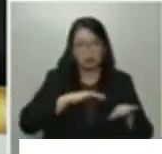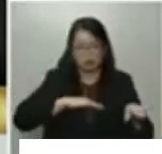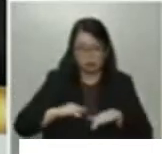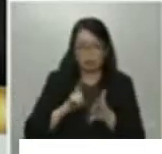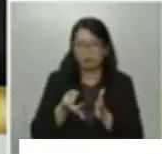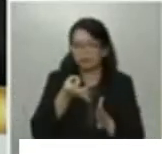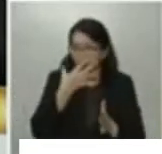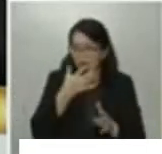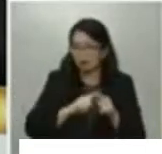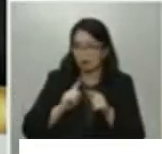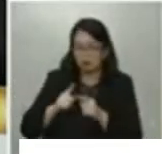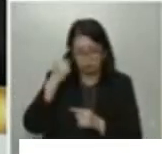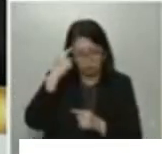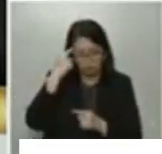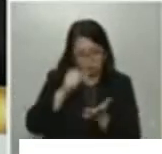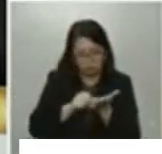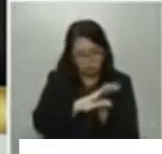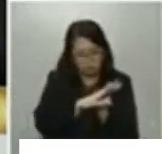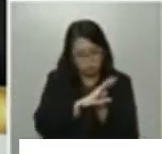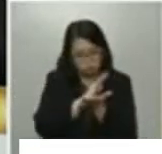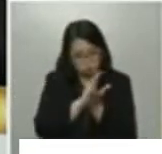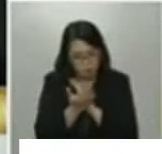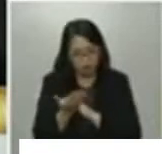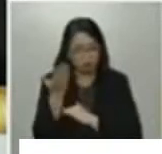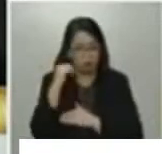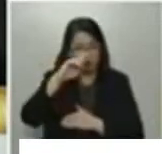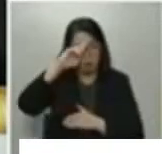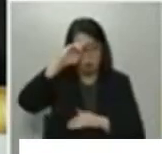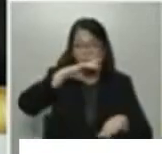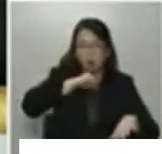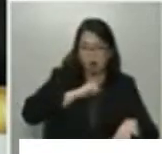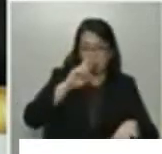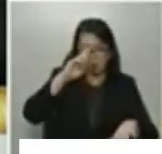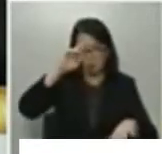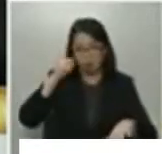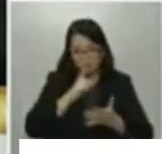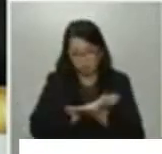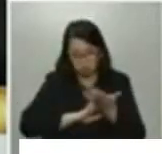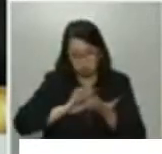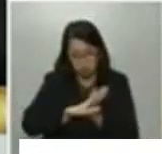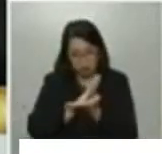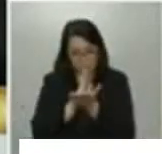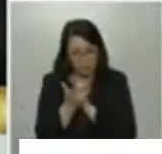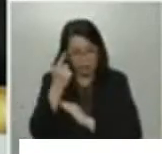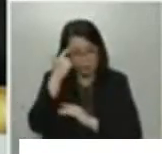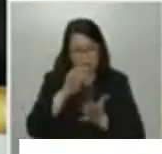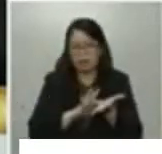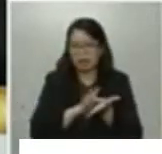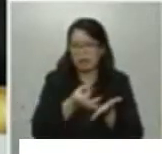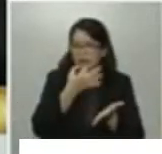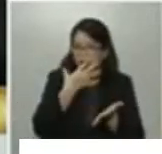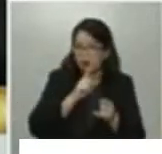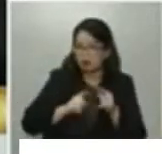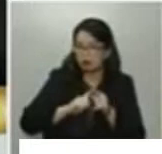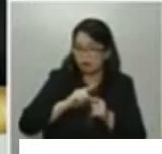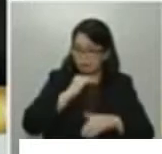จะดัดแปลงจากของเดิมซึ่งประเทศไทยมีประสบการณ์ในเรื่องดังกล่าวได้รับการยอม